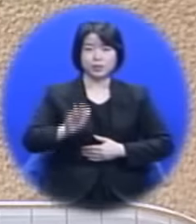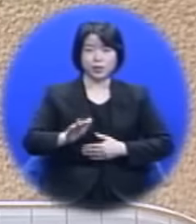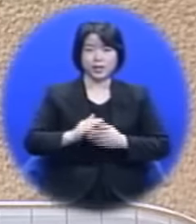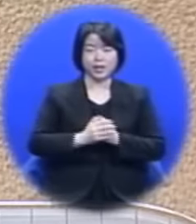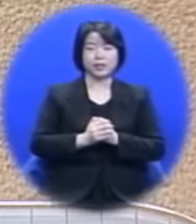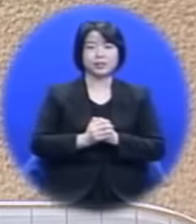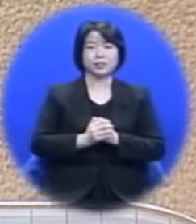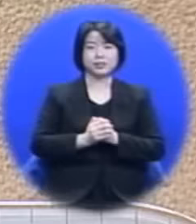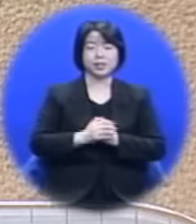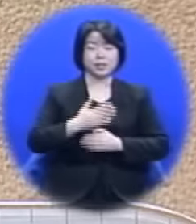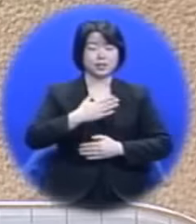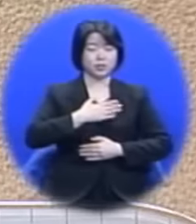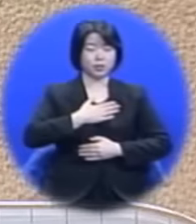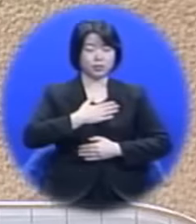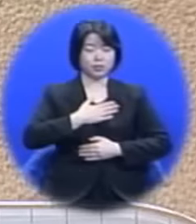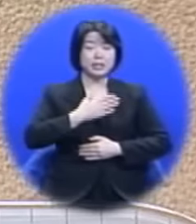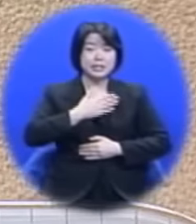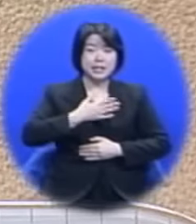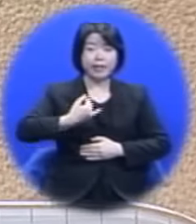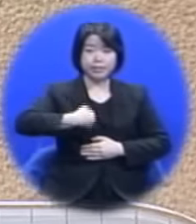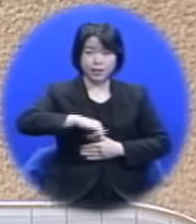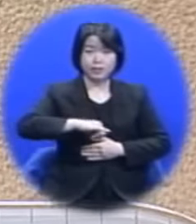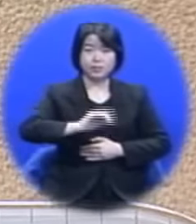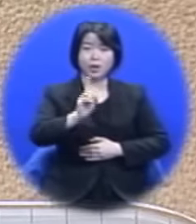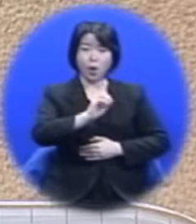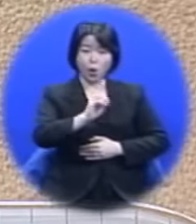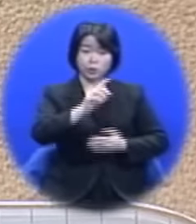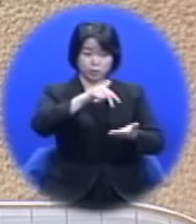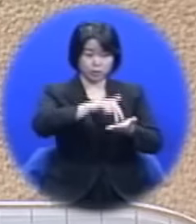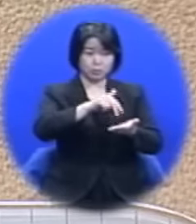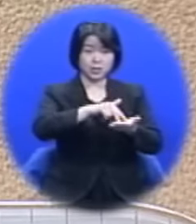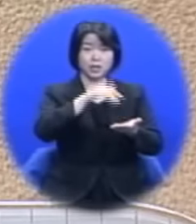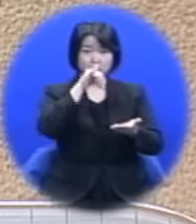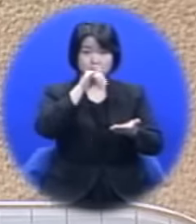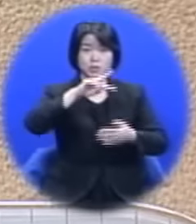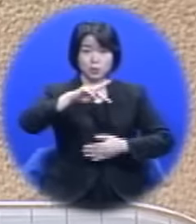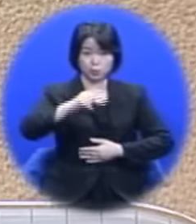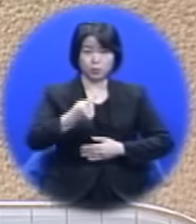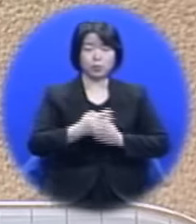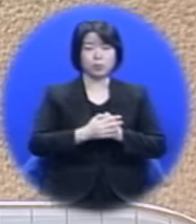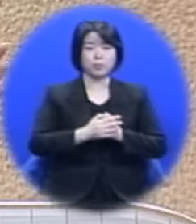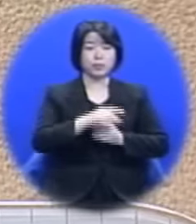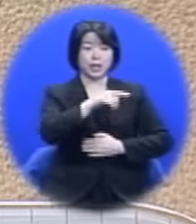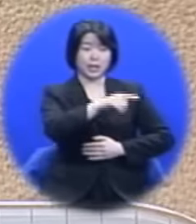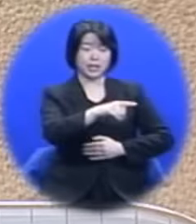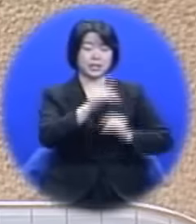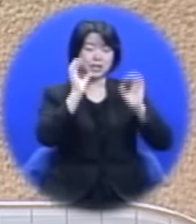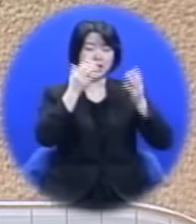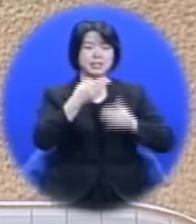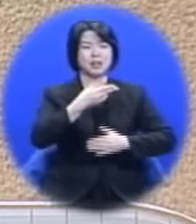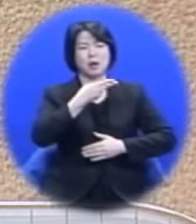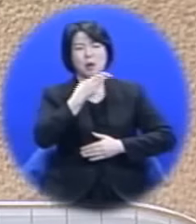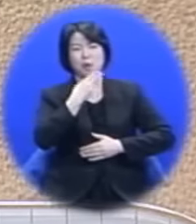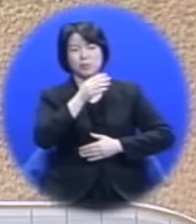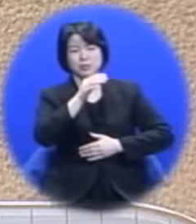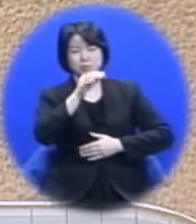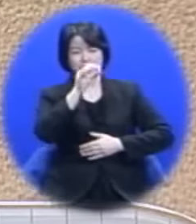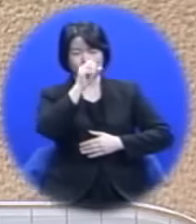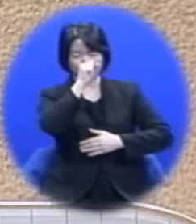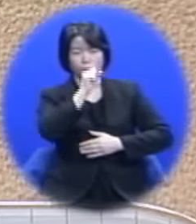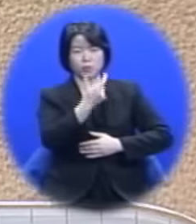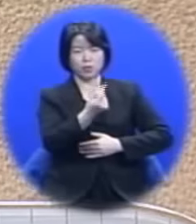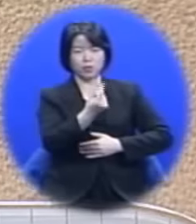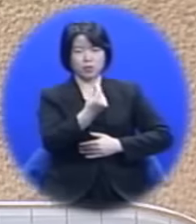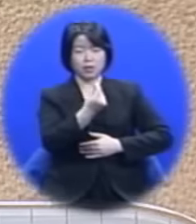그러나 저는 저희 딸들이 어떤 저지에 있어도 아이 아이가 없었으면 좋았을 걸